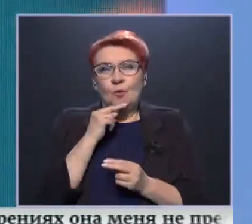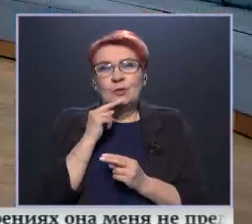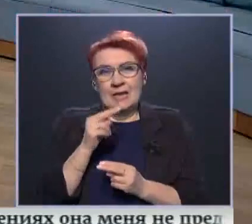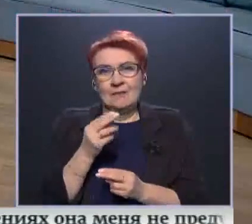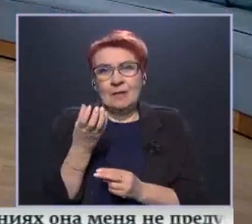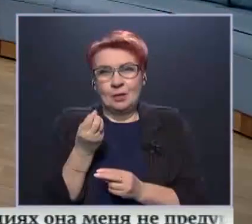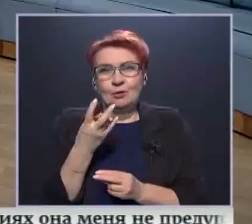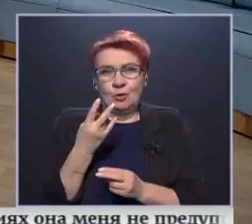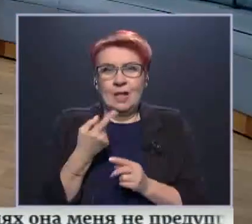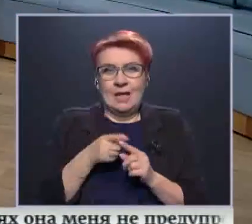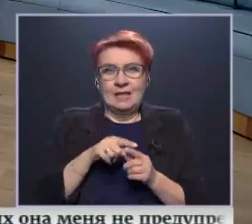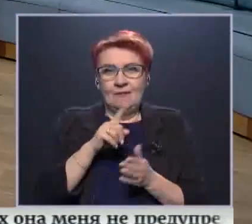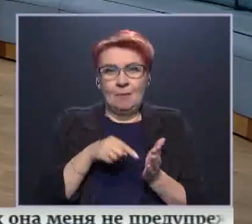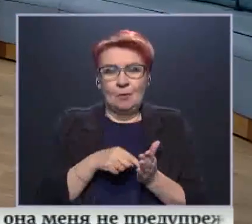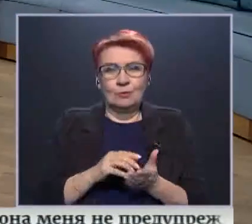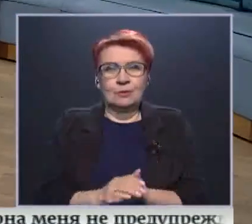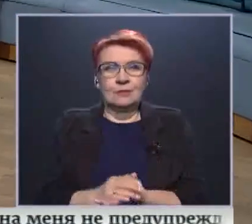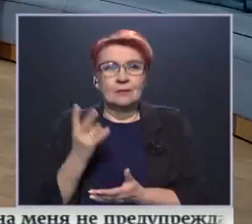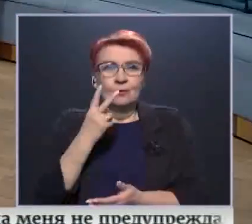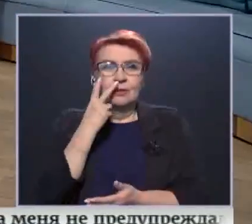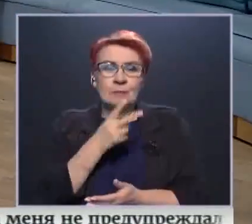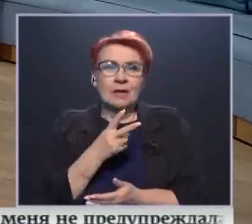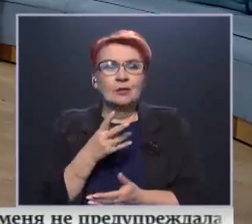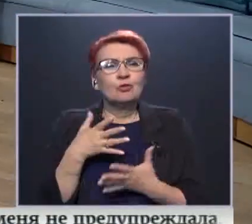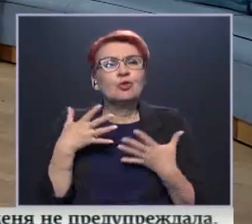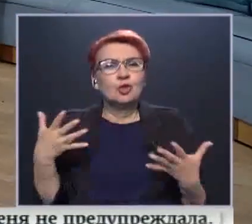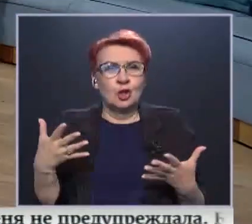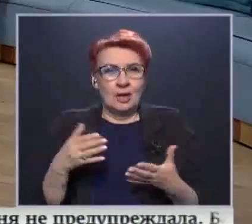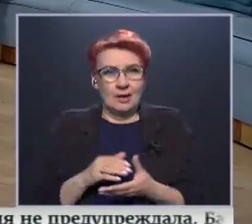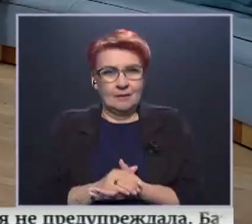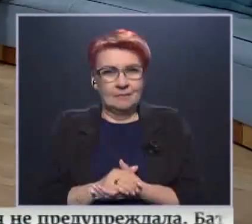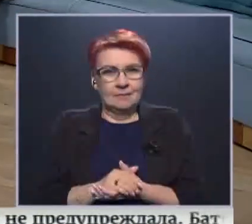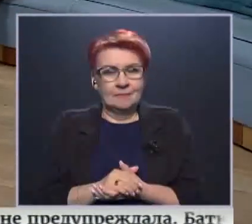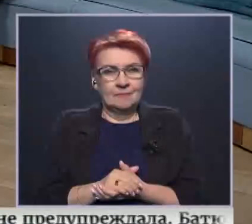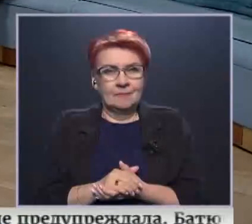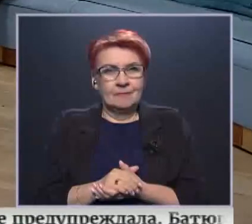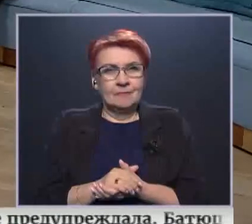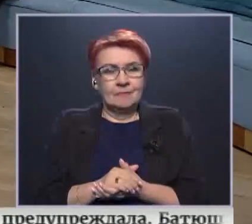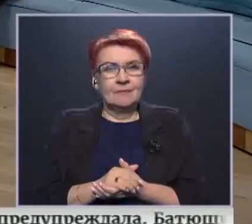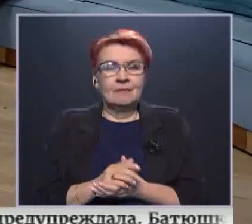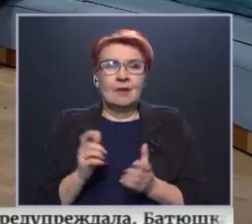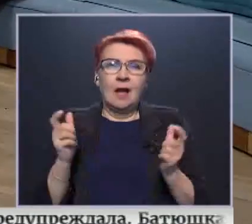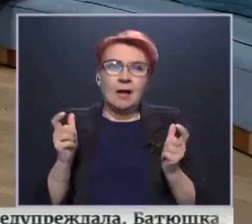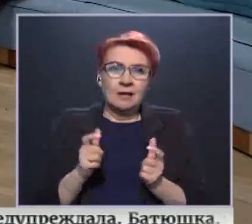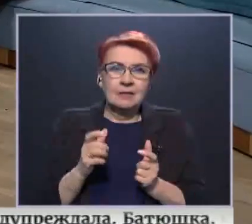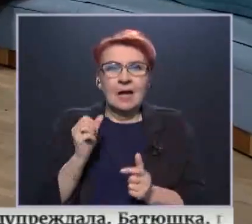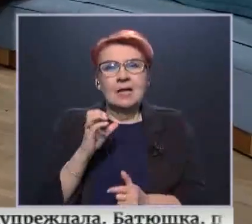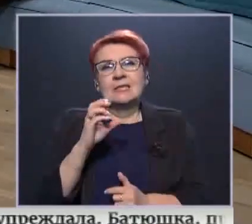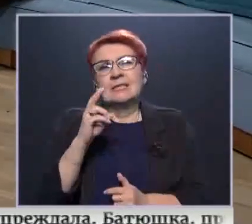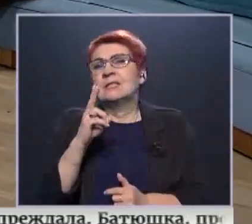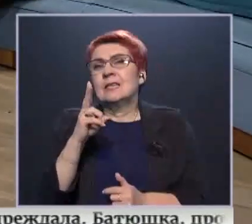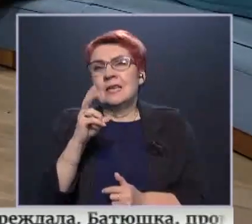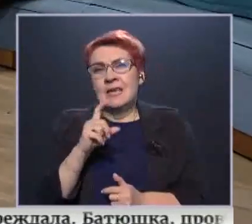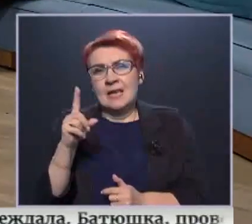тем не менее, это волнует людей. Нужно смотреть, конечно, гораздо шире. Ограничения, самоограничения, аскезы – это все